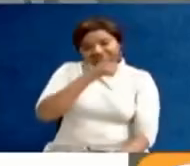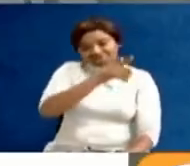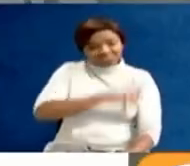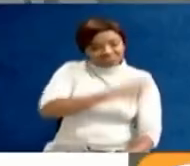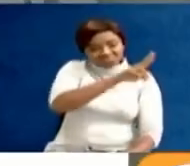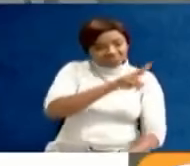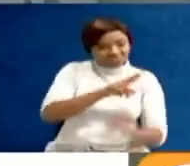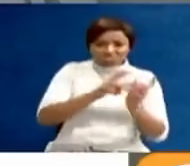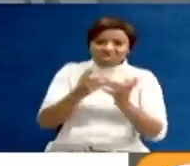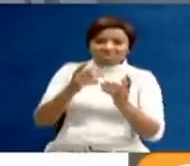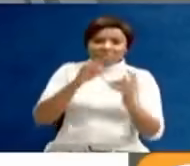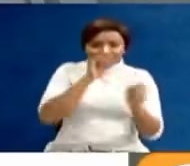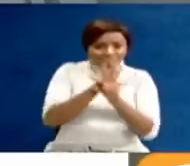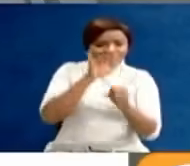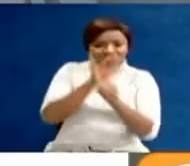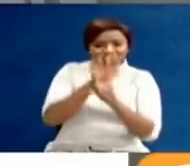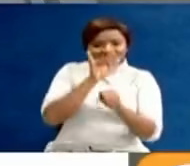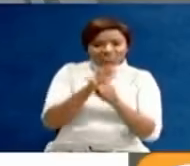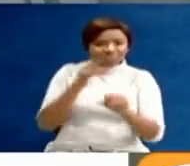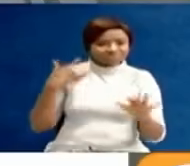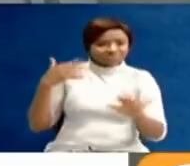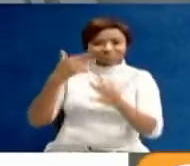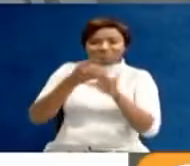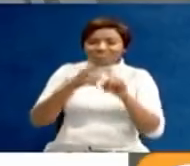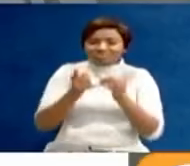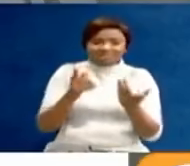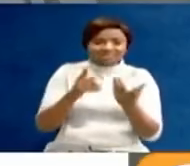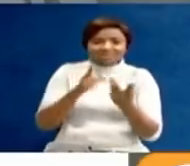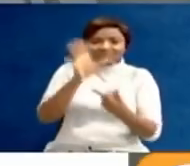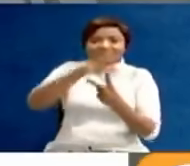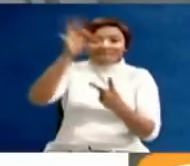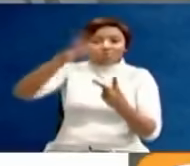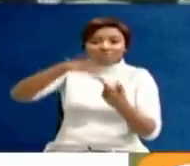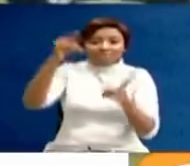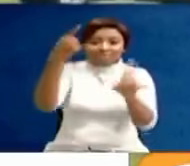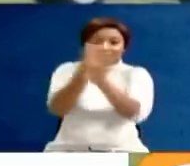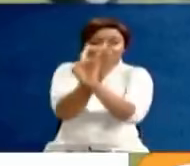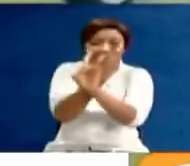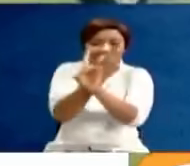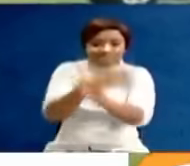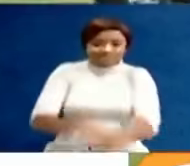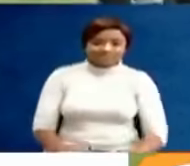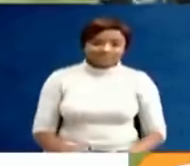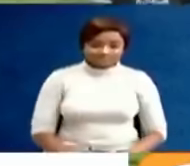sera ambazo amechukua katika muhula wake wa pili na wa mwisho.